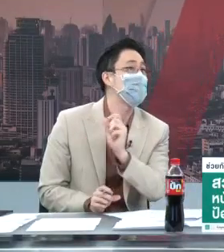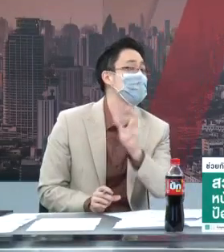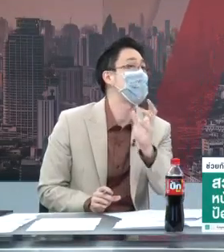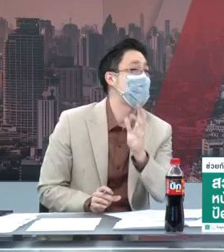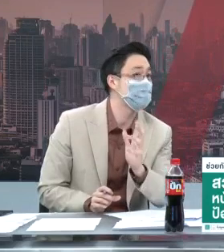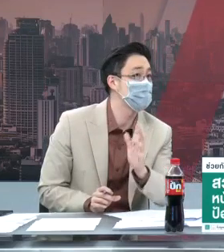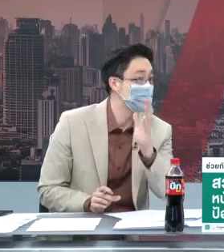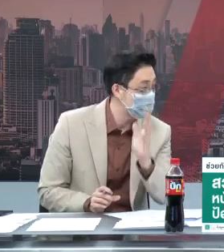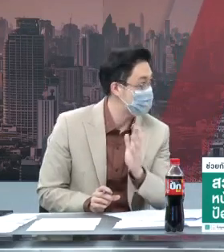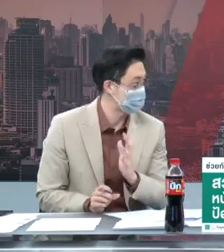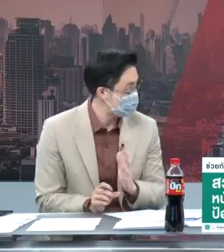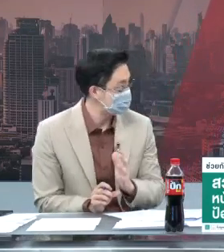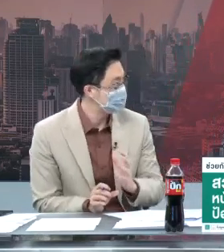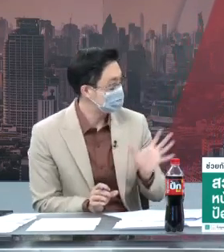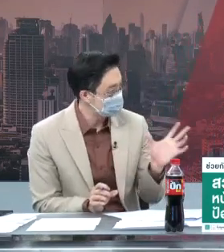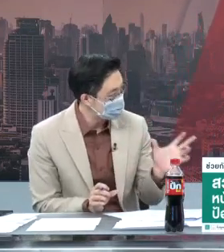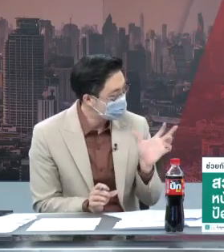แต่ก็คงจะขอความร่วมมืองดออกจากบ้านแต่จะเป็นธ